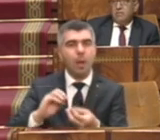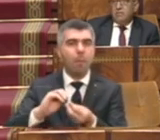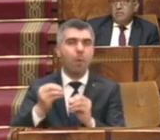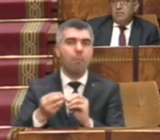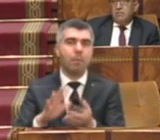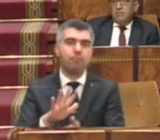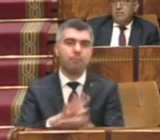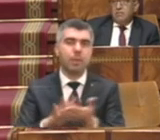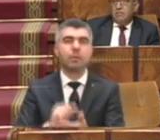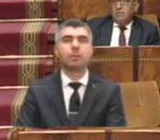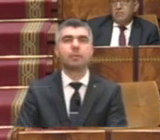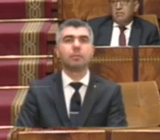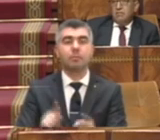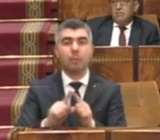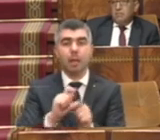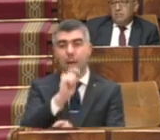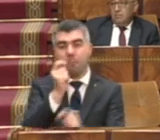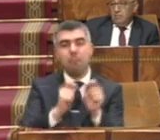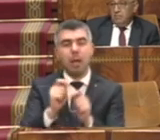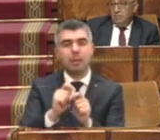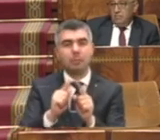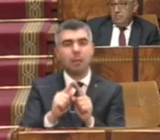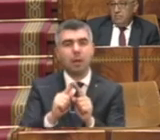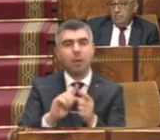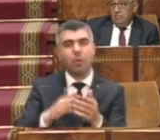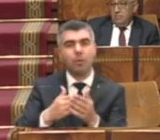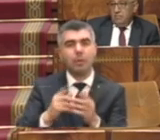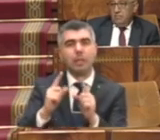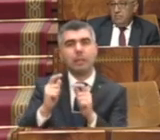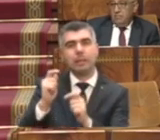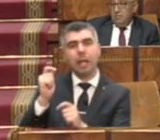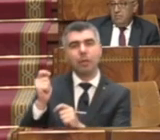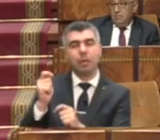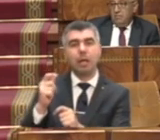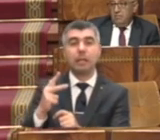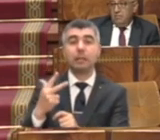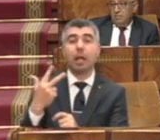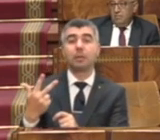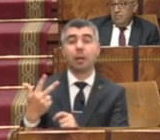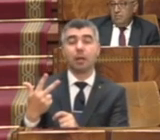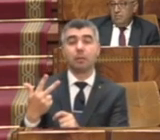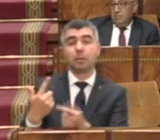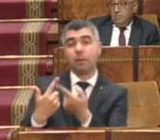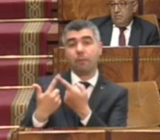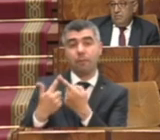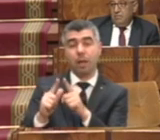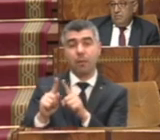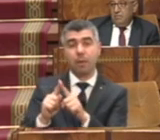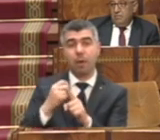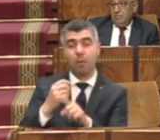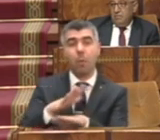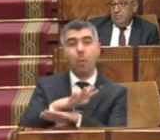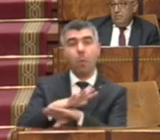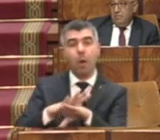الإشكاليات. تصميم التهيئة ديال طنجة على سبيل المثال السيدة الوزيرة ثلاثة الخطرات هو كيترفض لولا التدخل الأخير ديال السيد الوالي